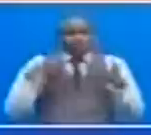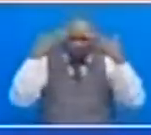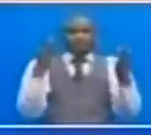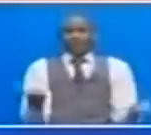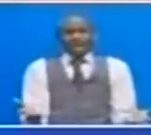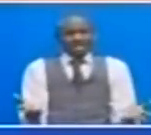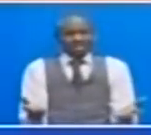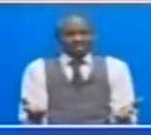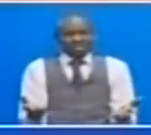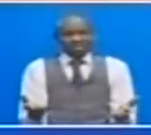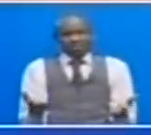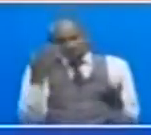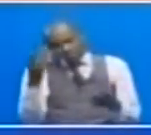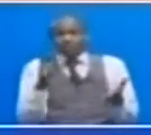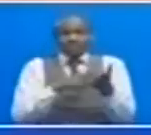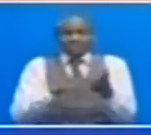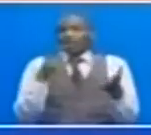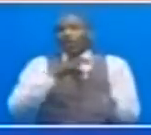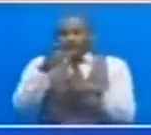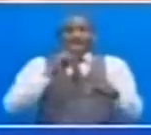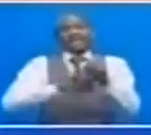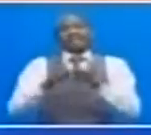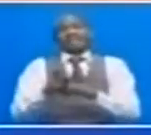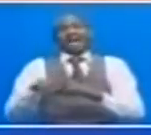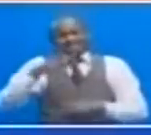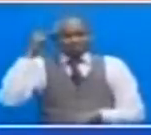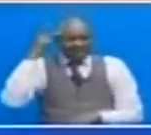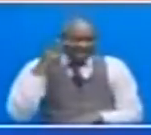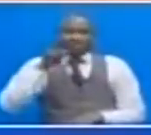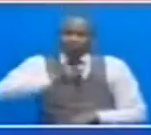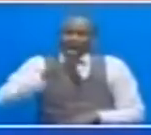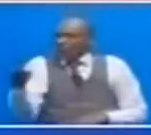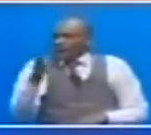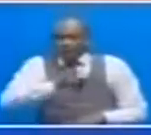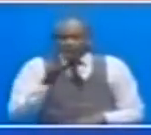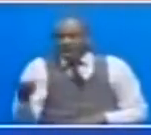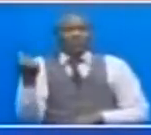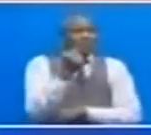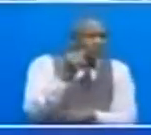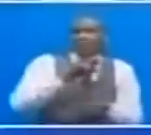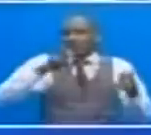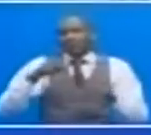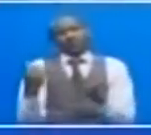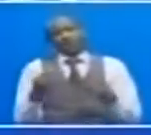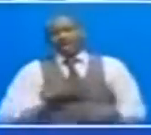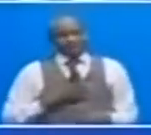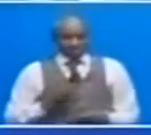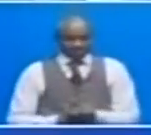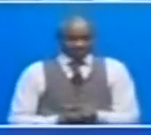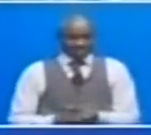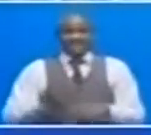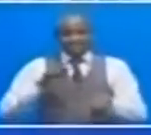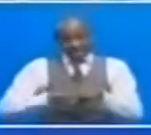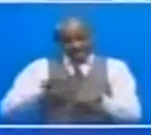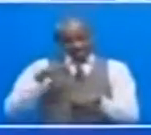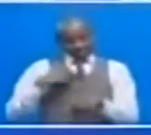sote, kwa hamtesi yule mwenye makosa peke yake. Sisi wazazi hatulali, unakaa unazunguka ukizungumza ndani ya roho. When the amnesty window was